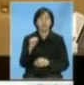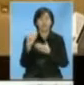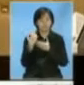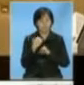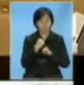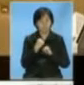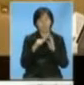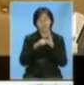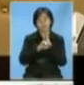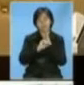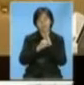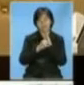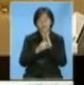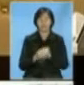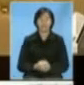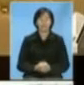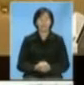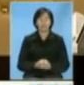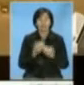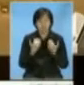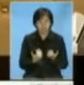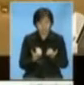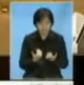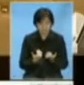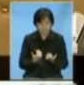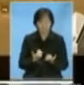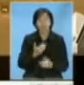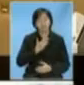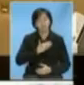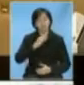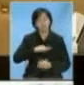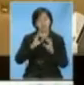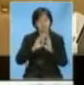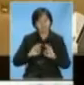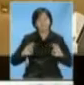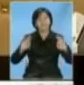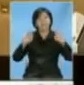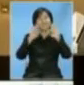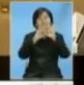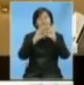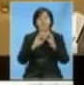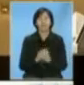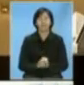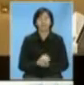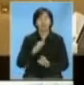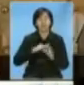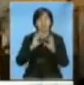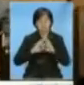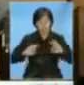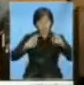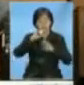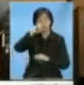ปัตย์จากจังหวัดจันทบุรีวันนี้ถือว่าเป็นวันสำคัญวันหนึ่งของประเทศไ